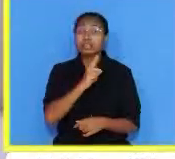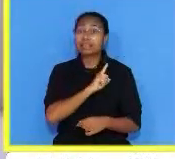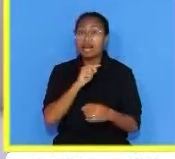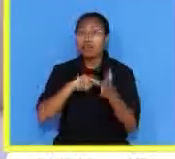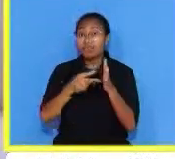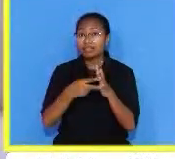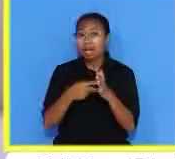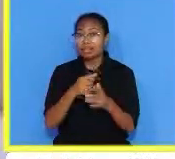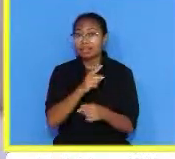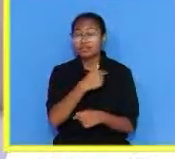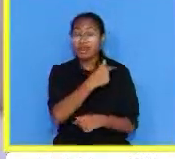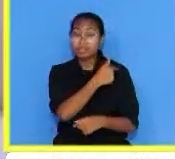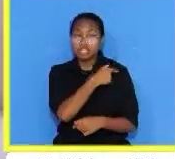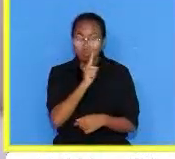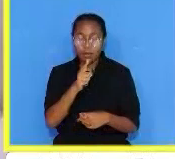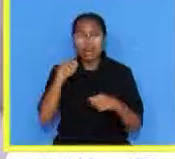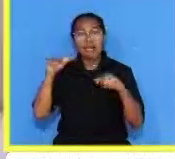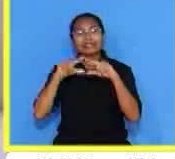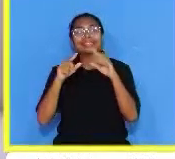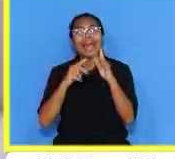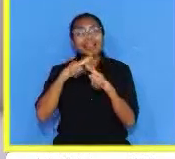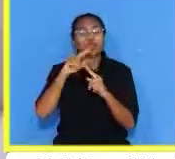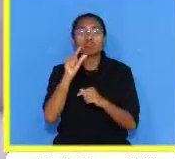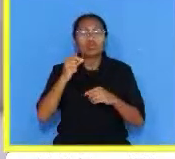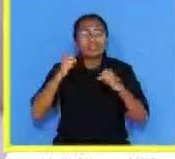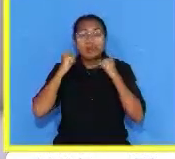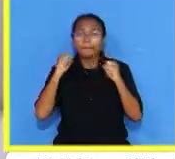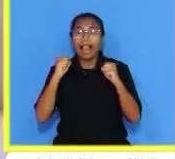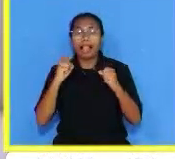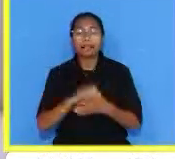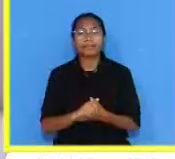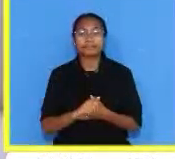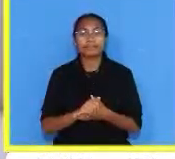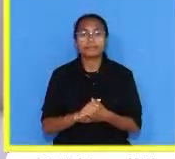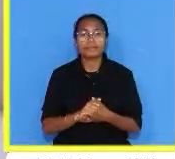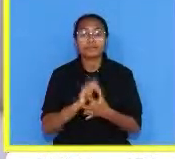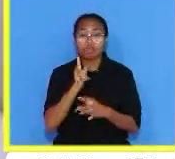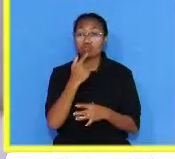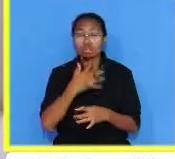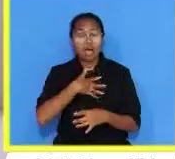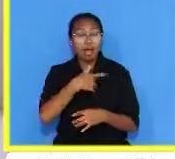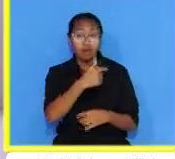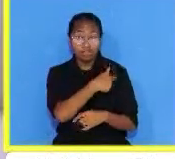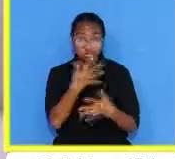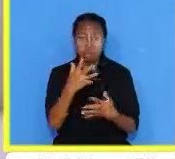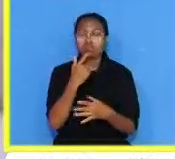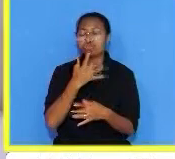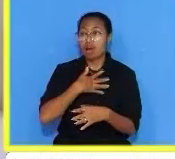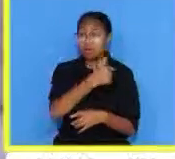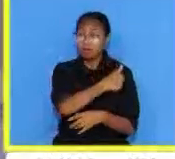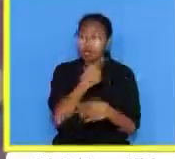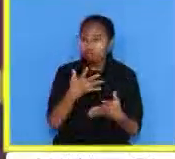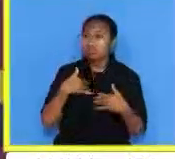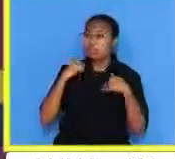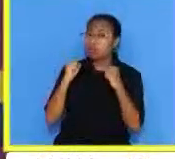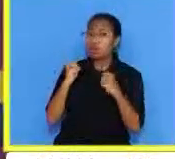pemberian zat kekebalan yang tadi kami sebutkan. Begitu. Jadi vaksin ini memiliki manfaat untuk bisa membentengi tubuh kita